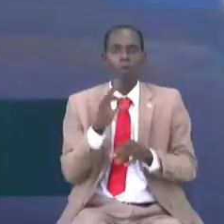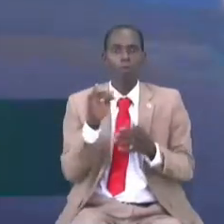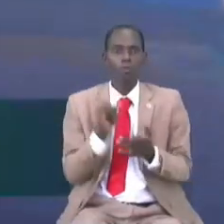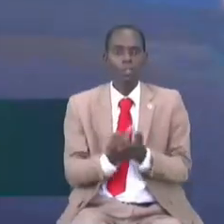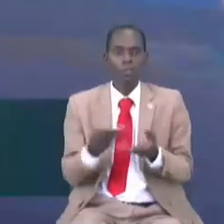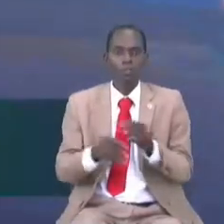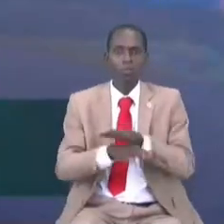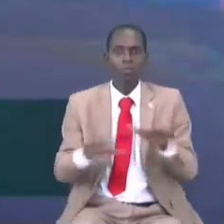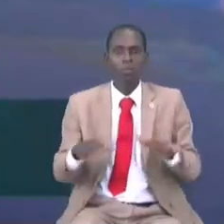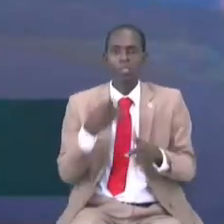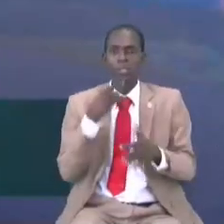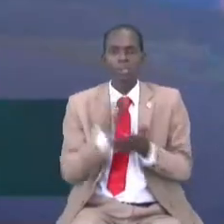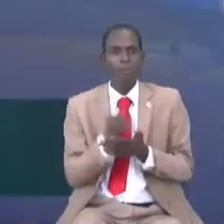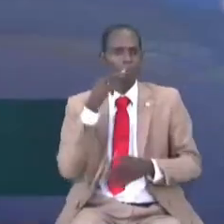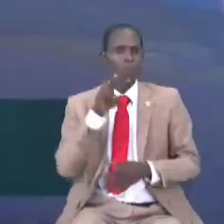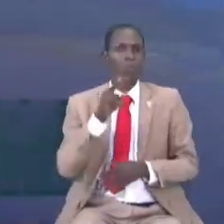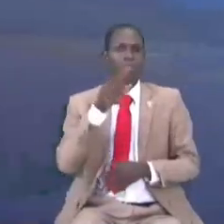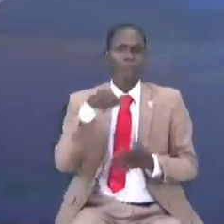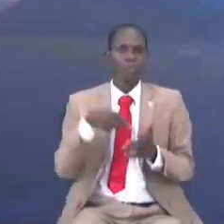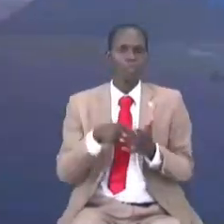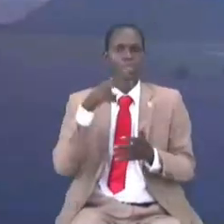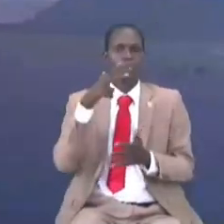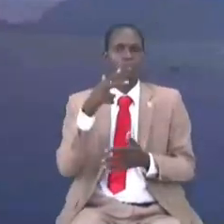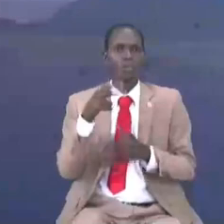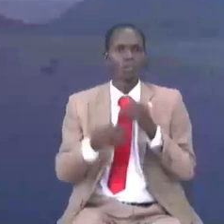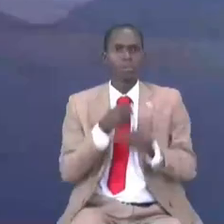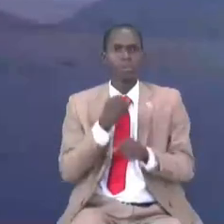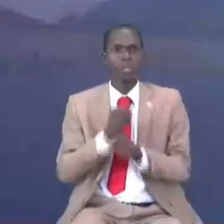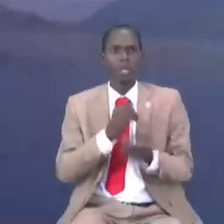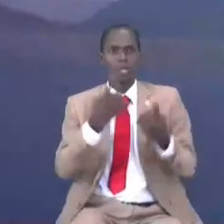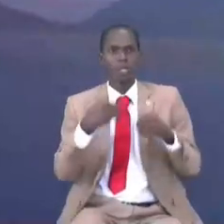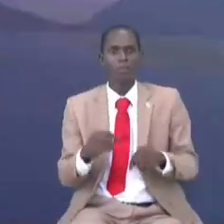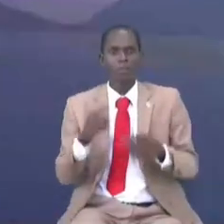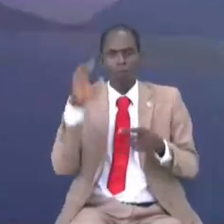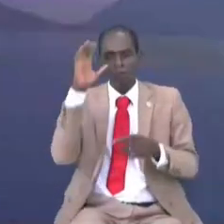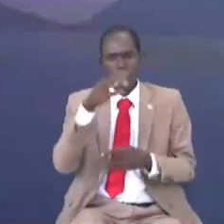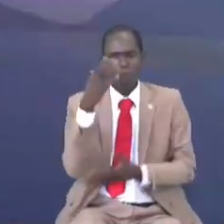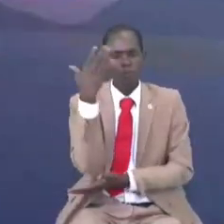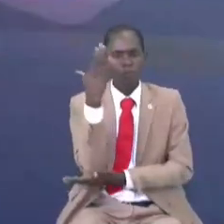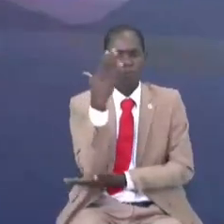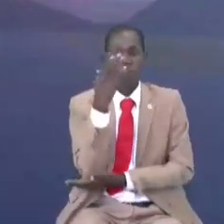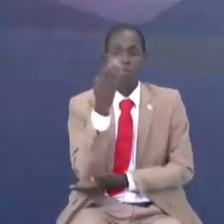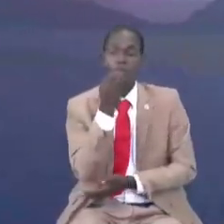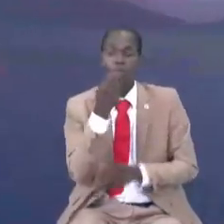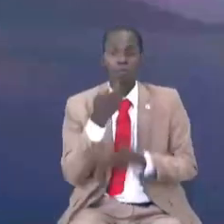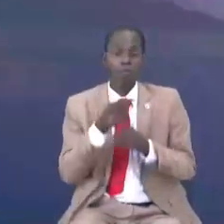trouve point. Coupe-le. Pourquoi occupera-t-il la terre inutilement?